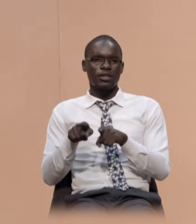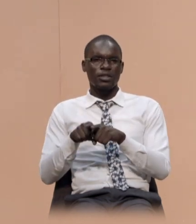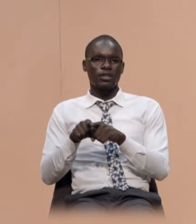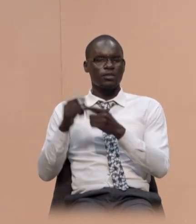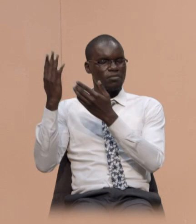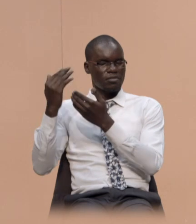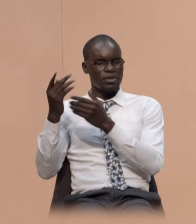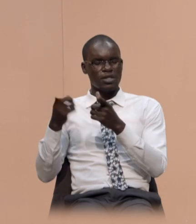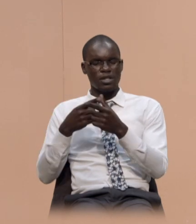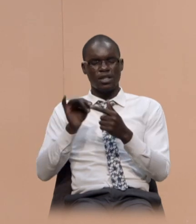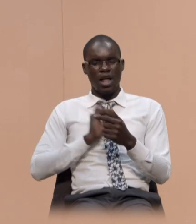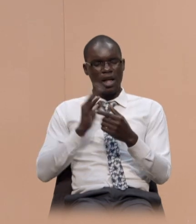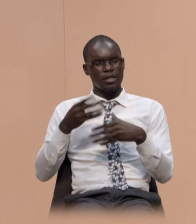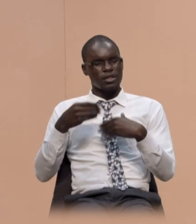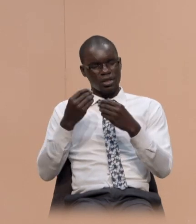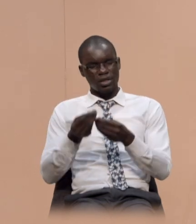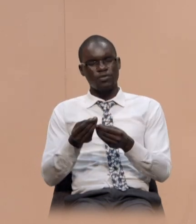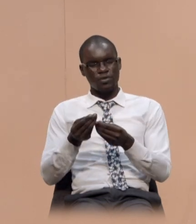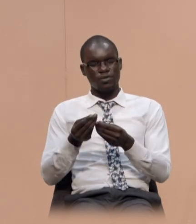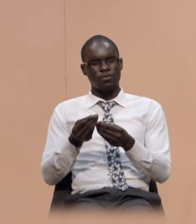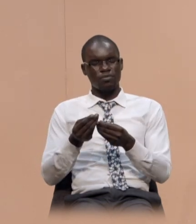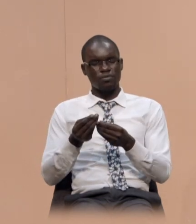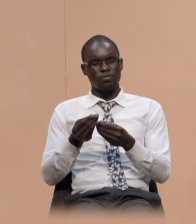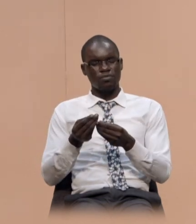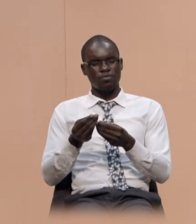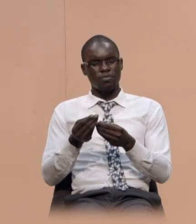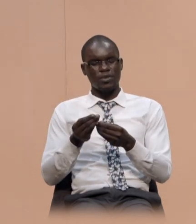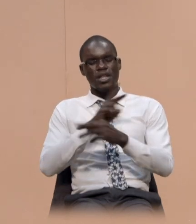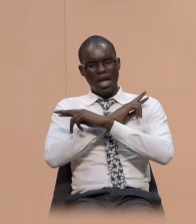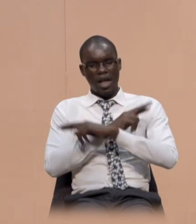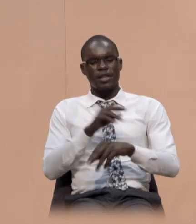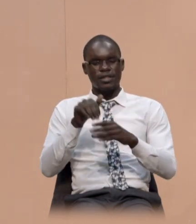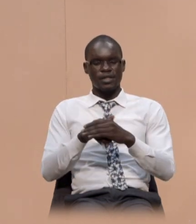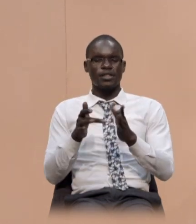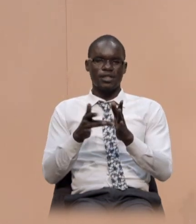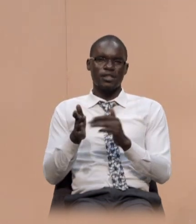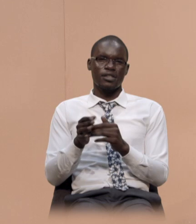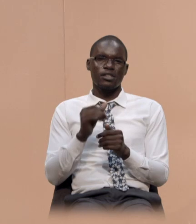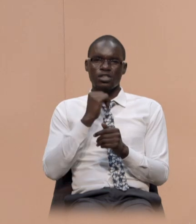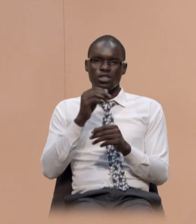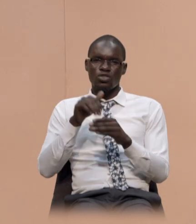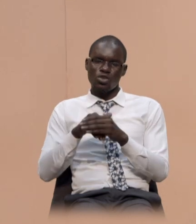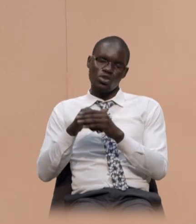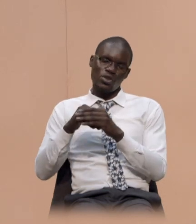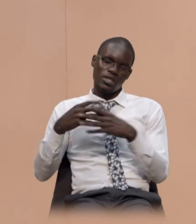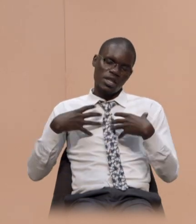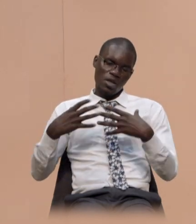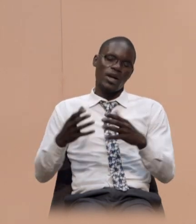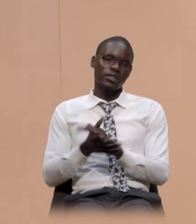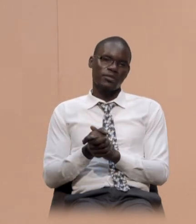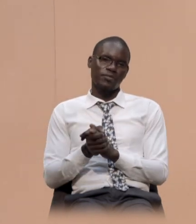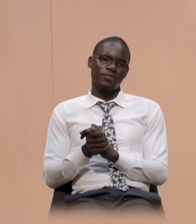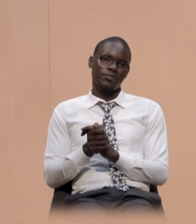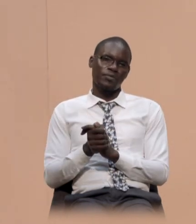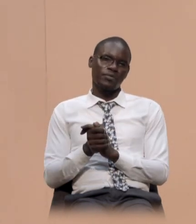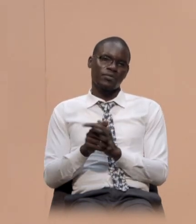then I will give you rest. Job had a rest in Christ, not in wealth. Ha. Watumishi wa